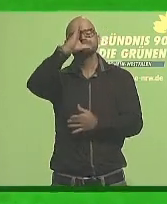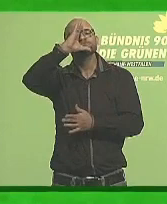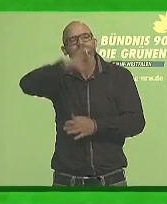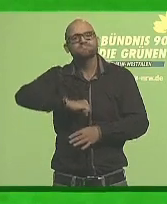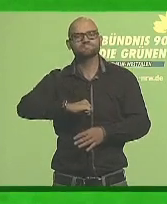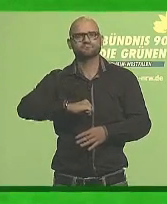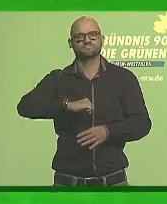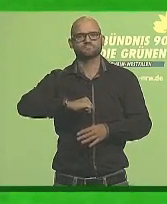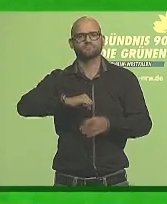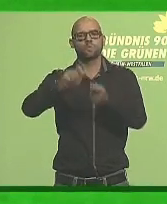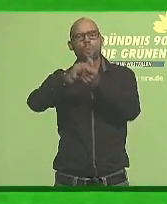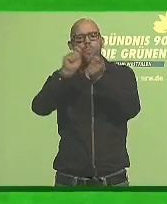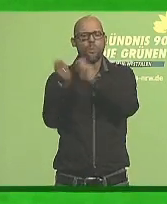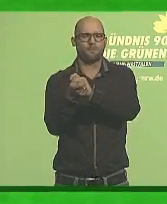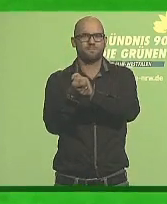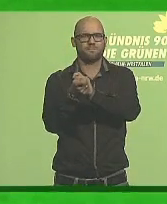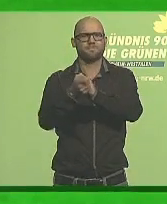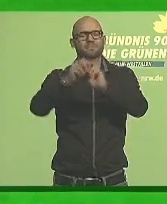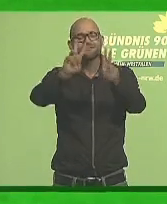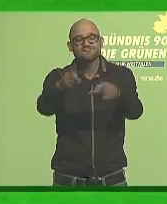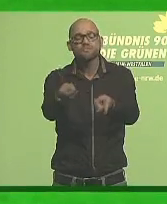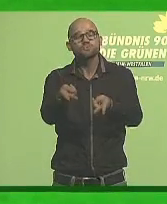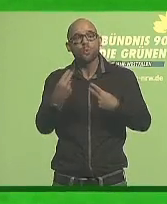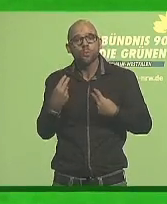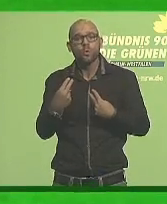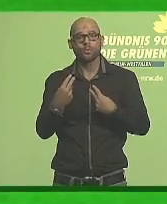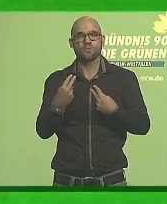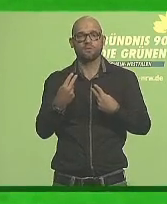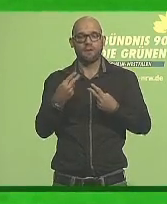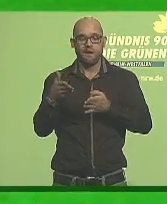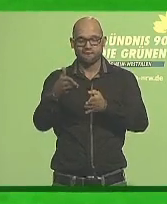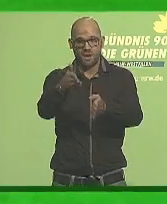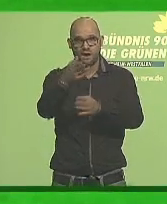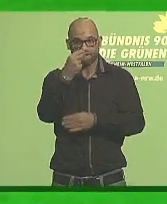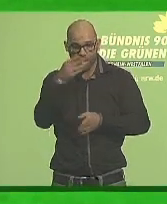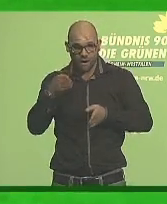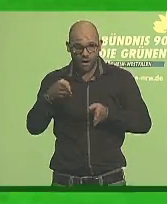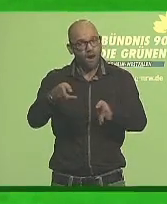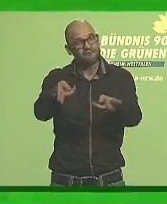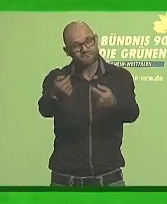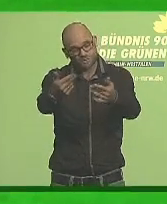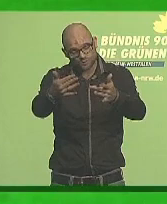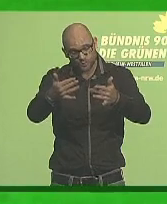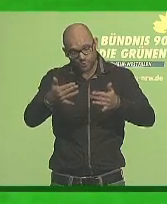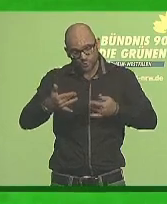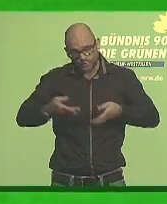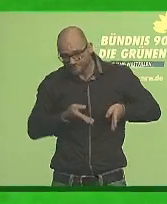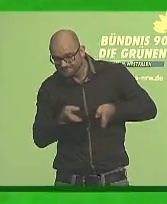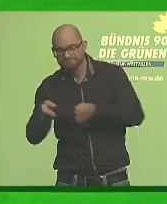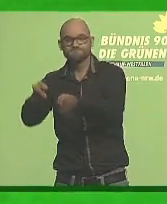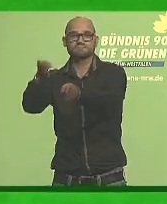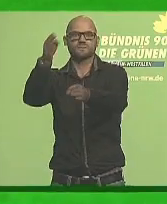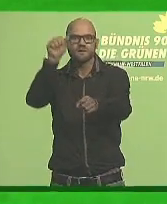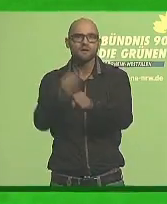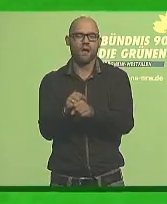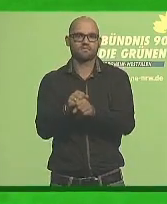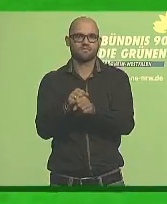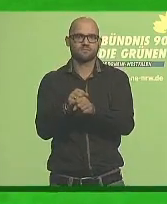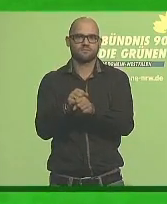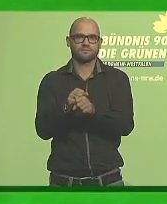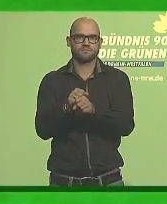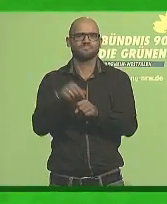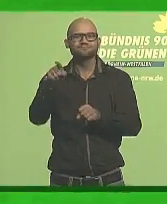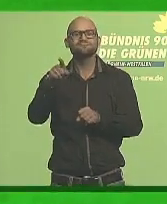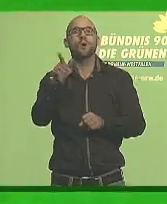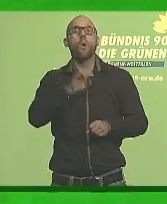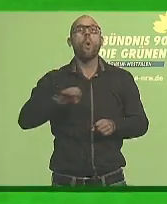zur Umkehr, sich zu korrigieren, das ist etwas, was viel mehr für einen europäischen Weg